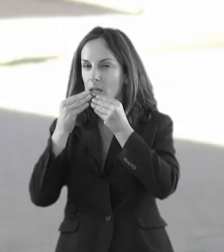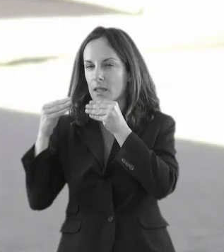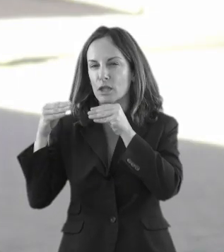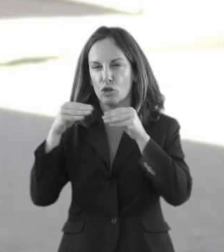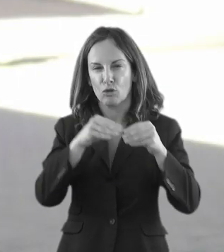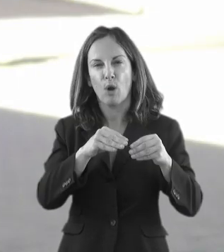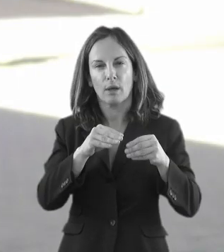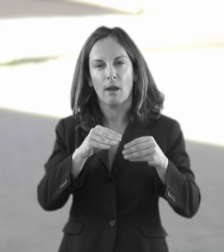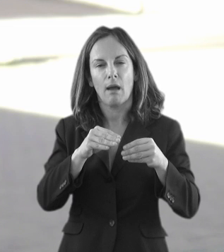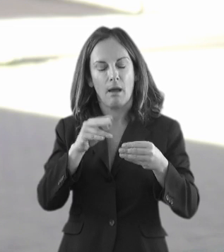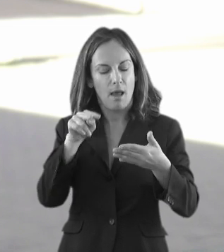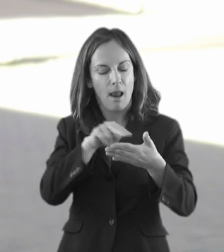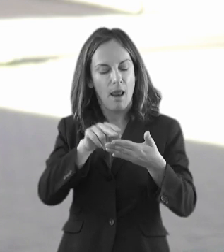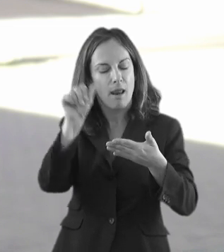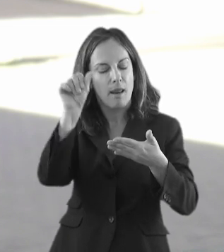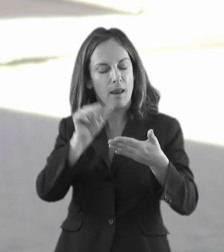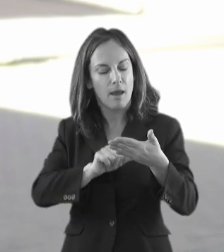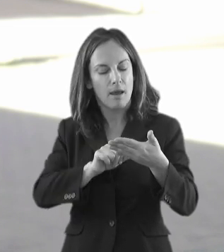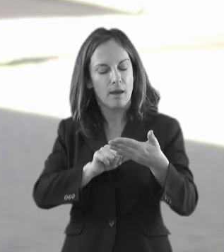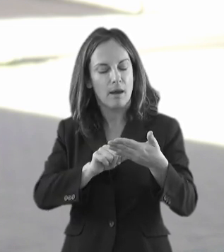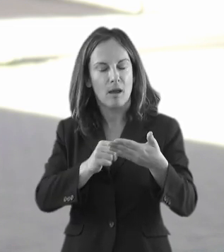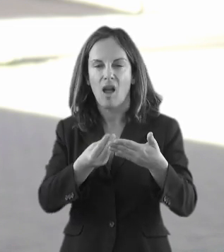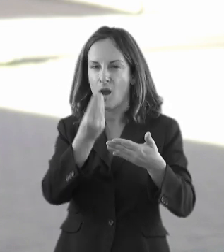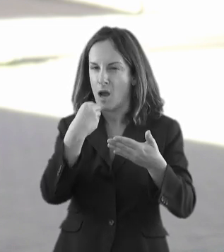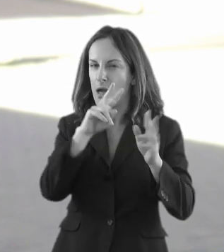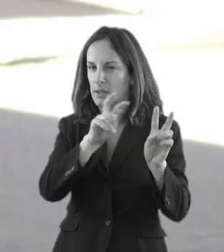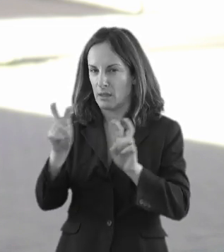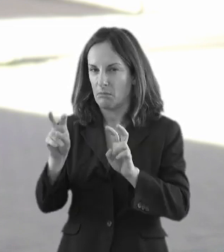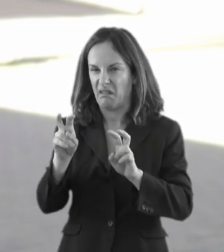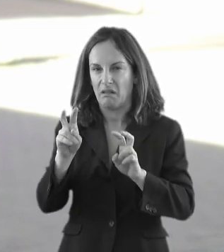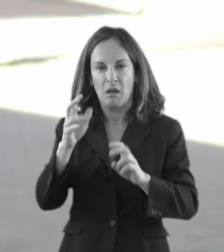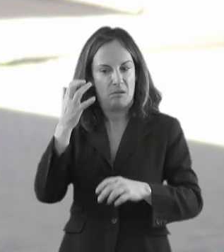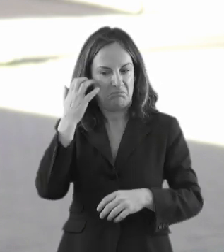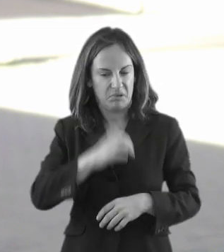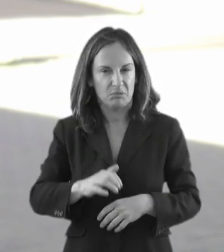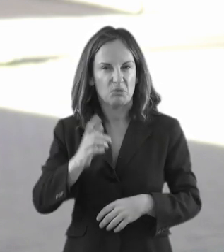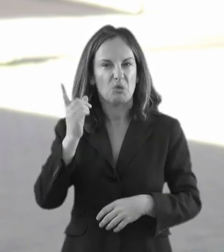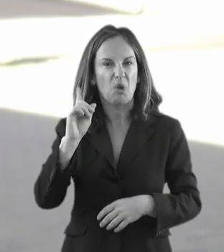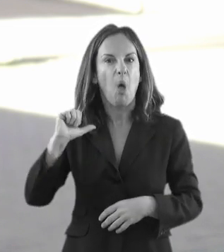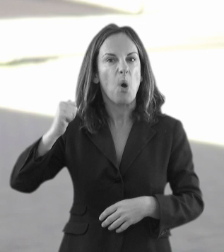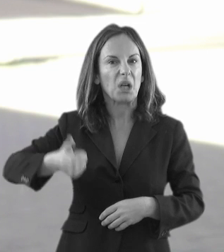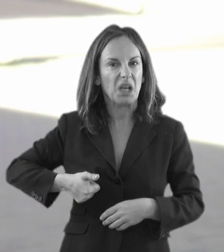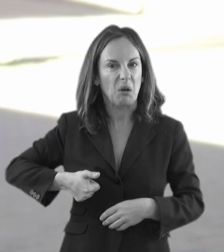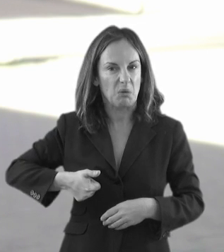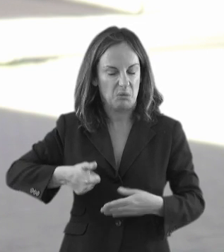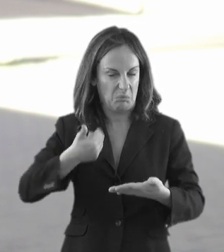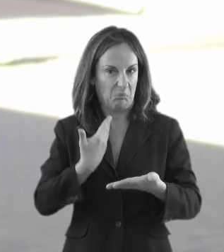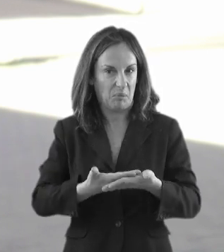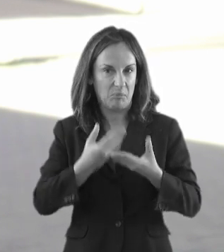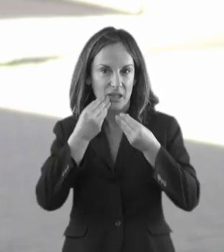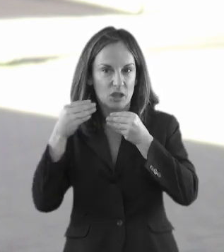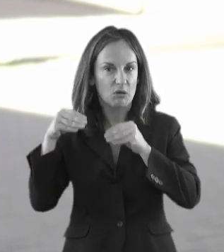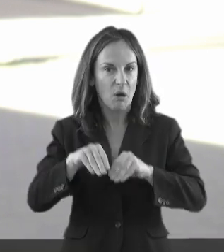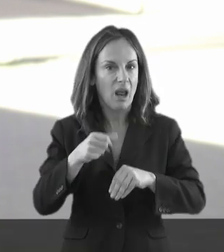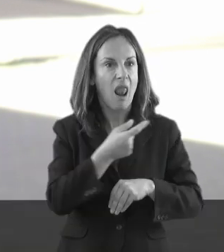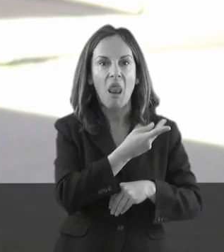Aquest discurs, que pot ser fragmentat i classista, és difícil de, ara diríem, de construir, per